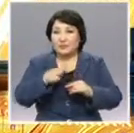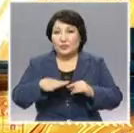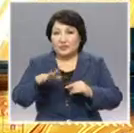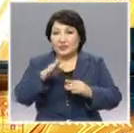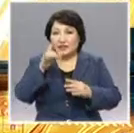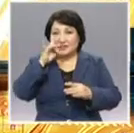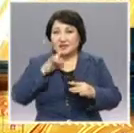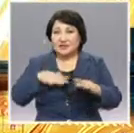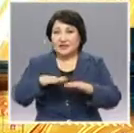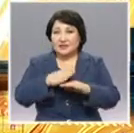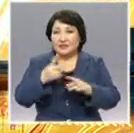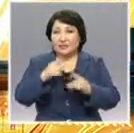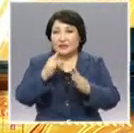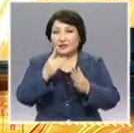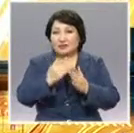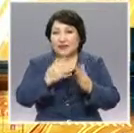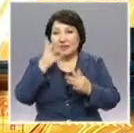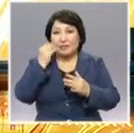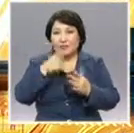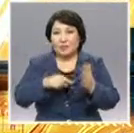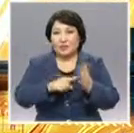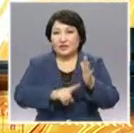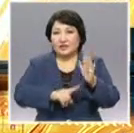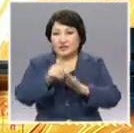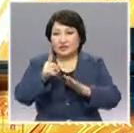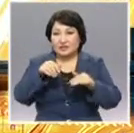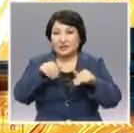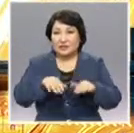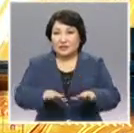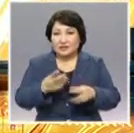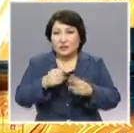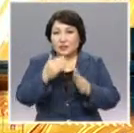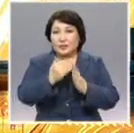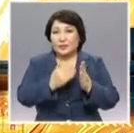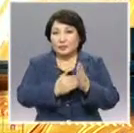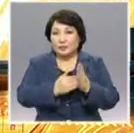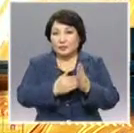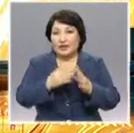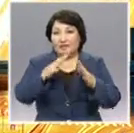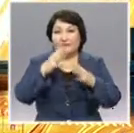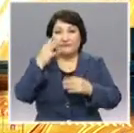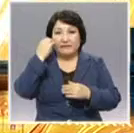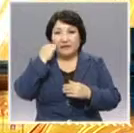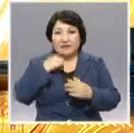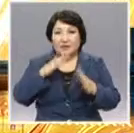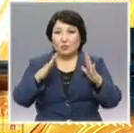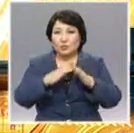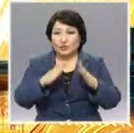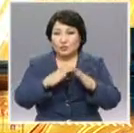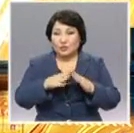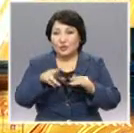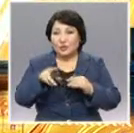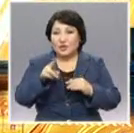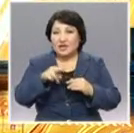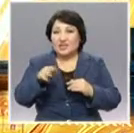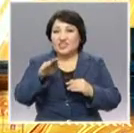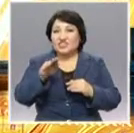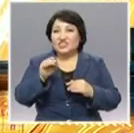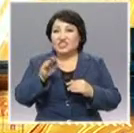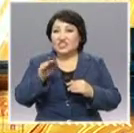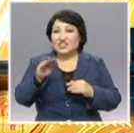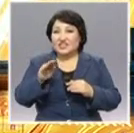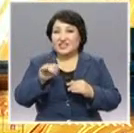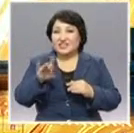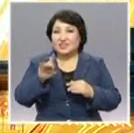Город Алмата начал эту проблему, решать эту проблему «Ветхое жилье». По Жетысуйскому району сейчас у нас насчитывается